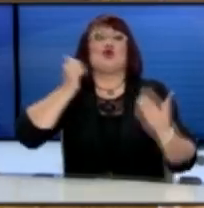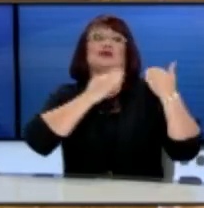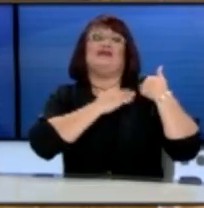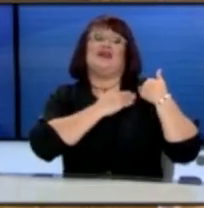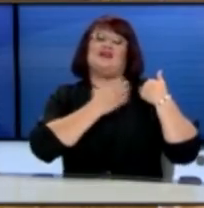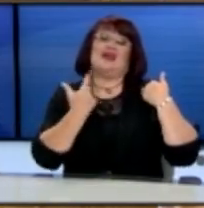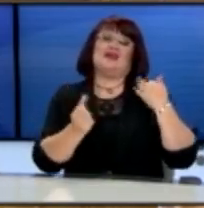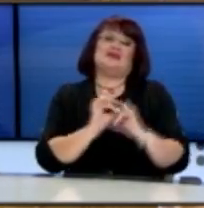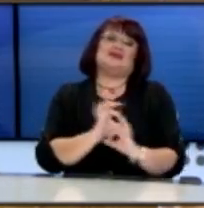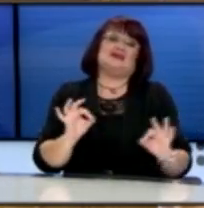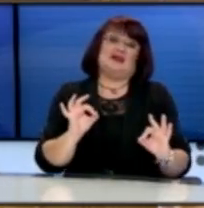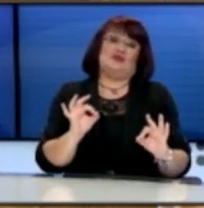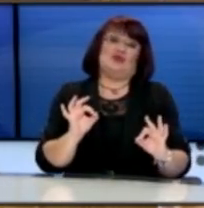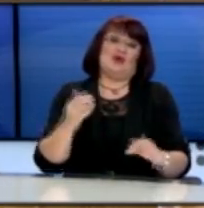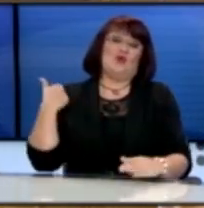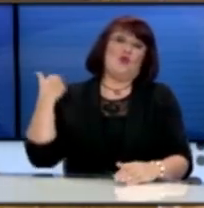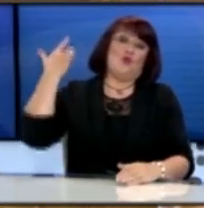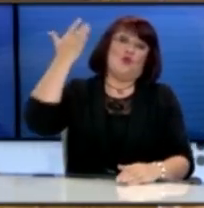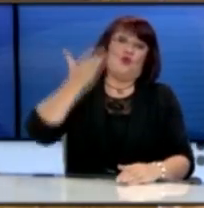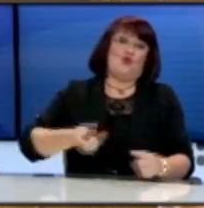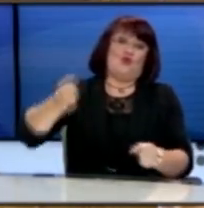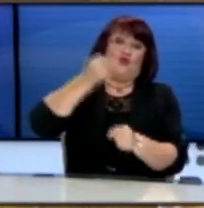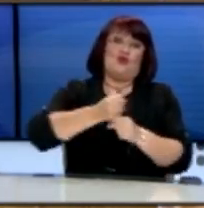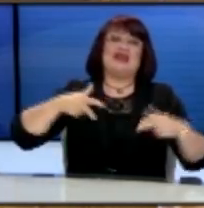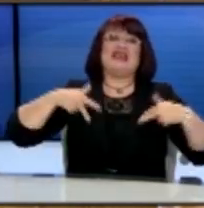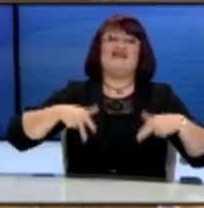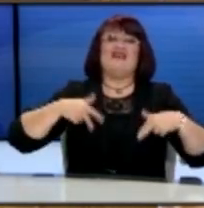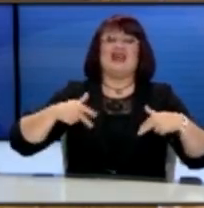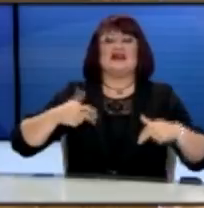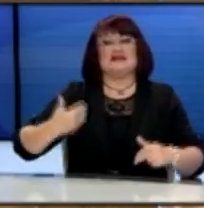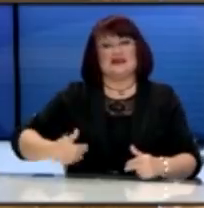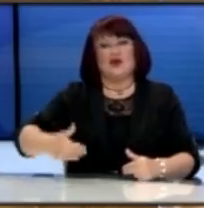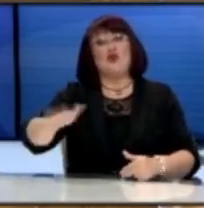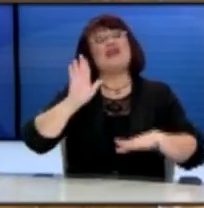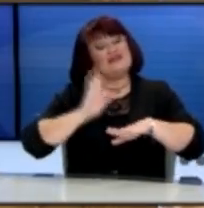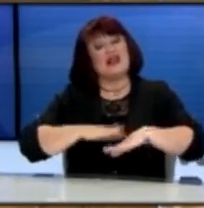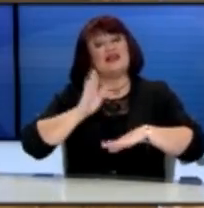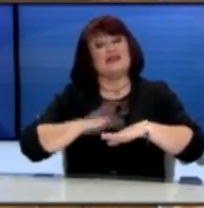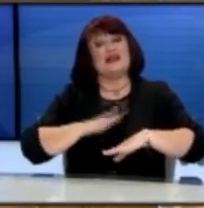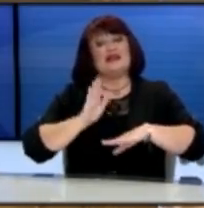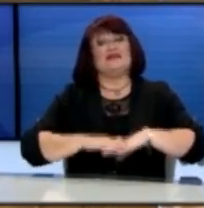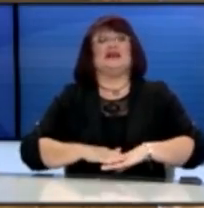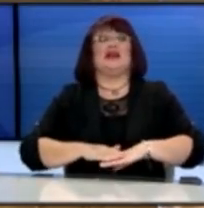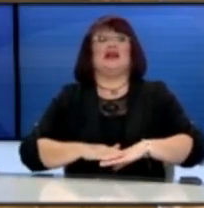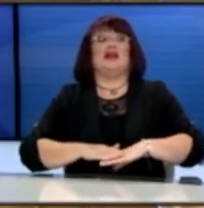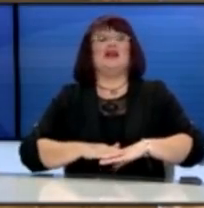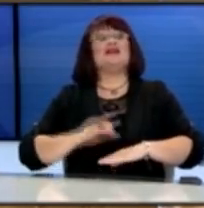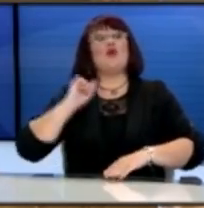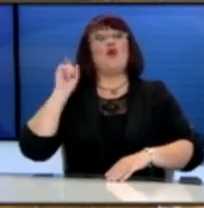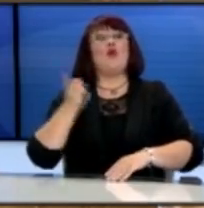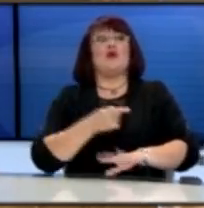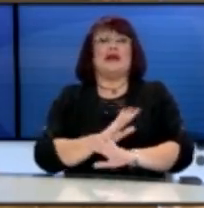σήμερα. Αλλά όλοι όσοι κυβερνήσατε βρίσκεστε στο κάδρο των ευθυνών και όχι έξω από